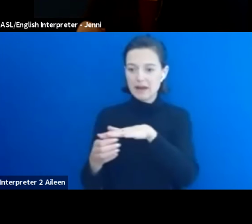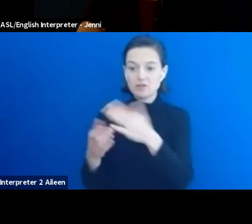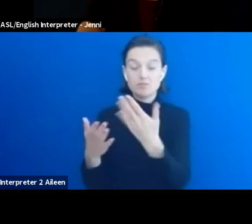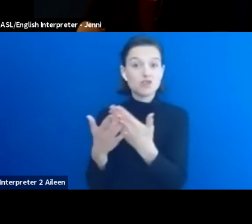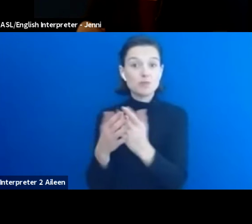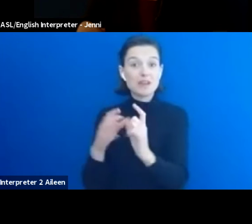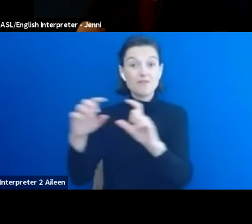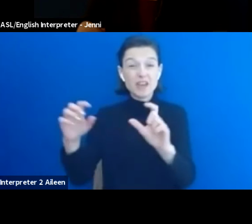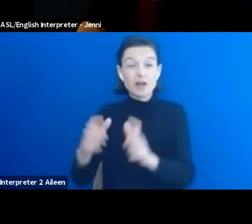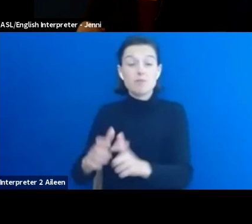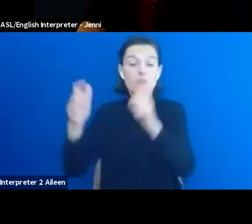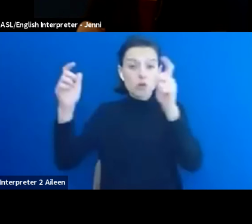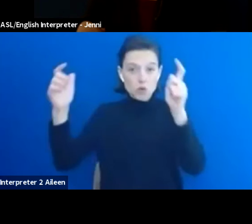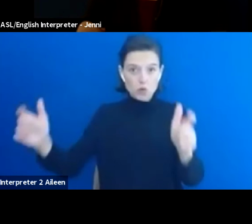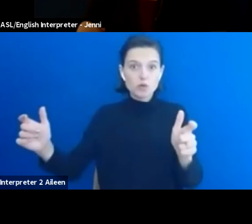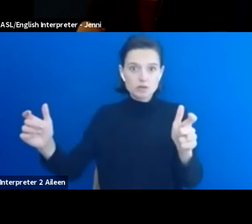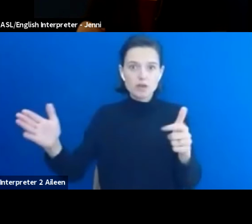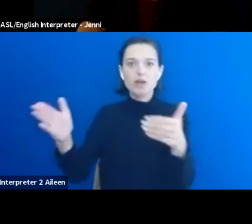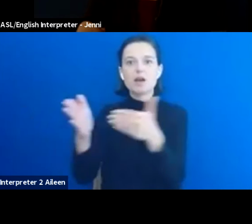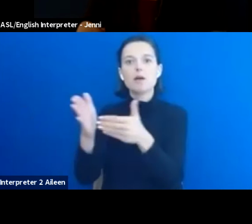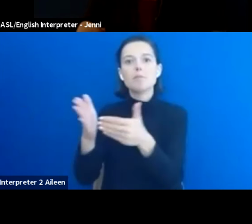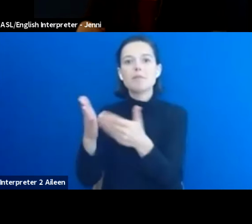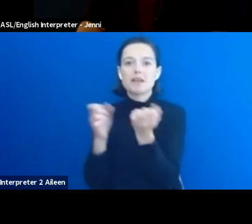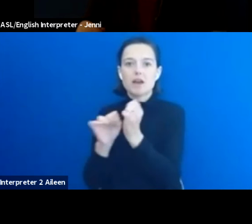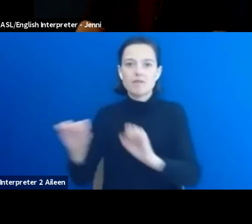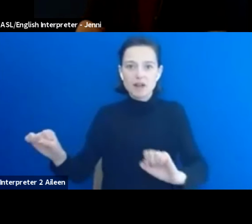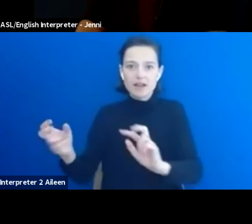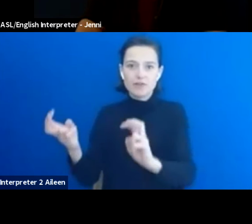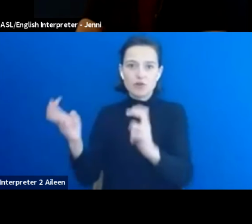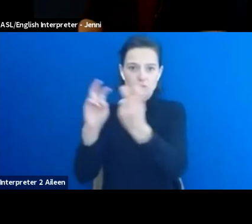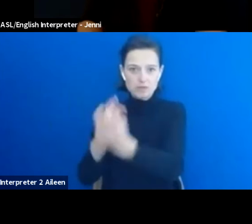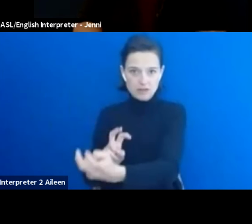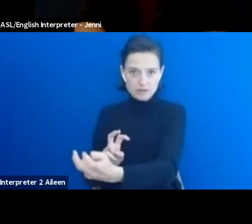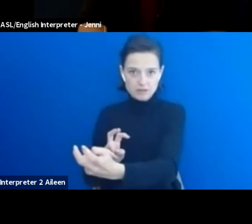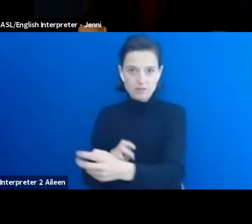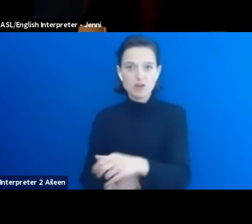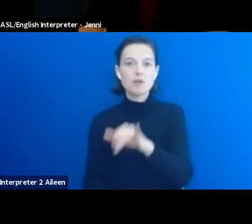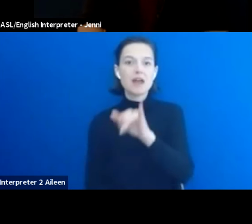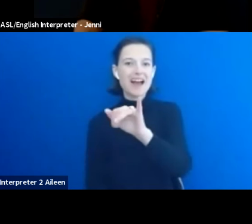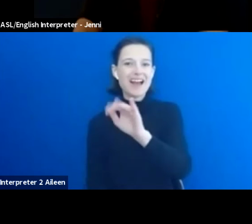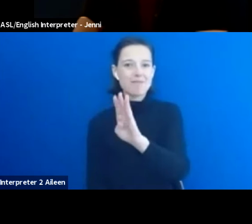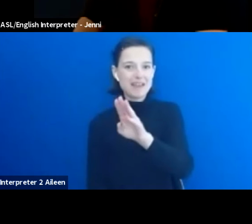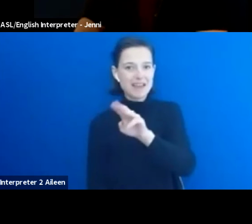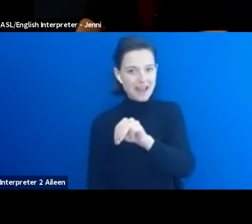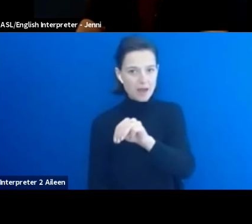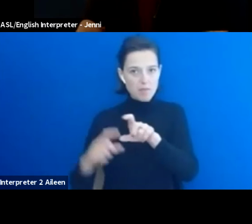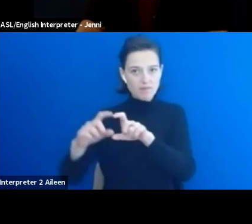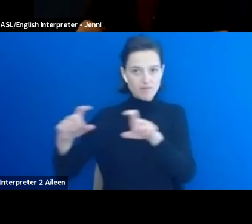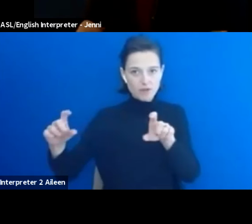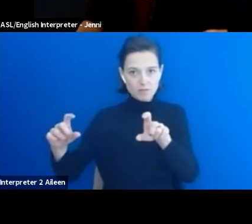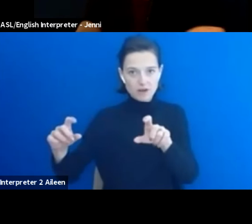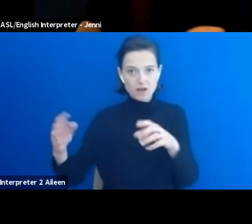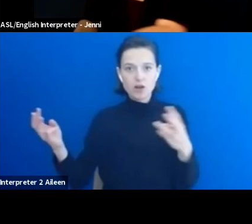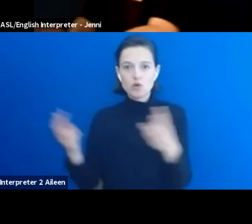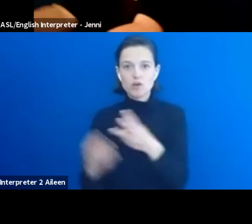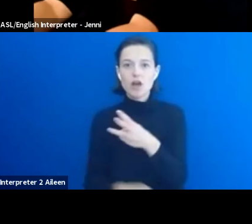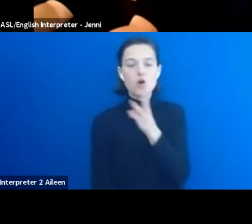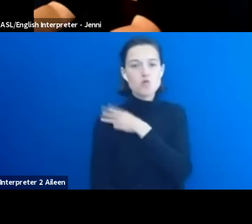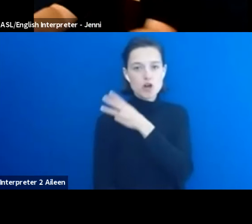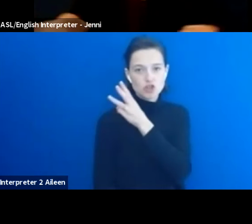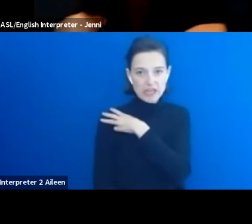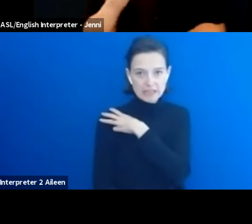Unternehmen, Barrierefreiheit umzusetzen, angefangen bei IBM, dann aber auch in der George